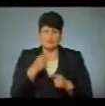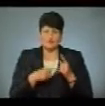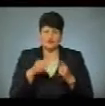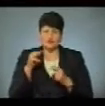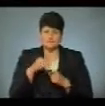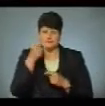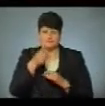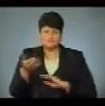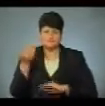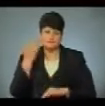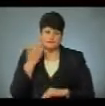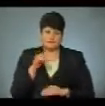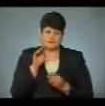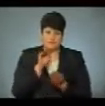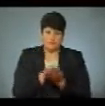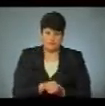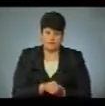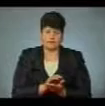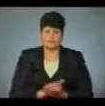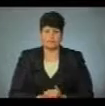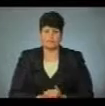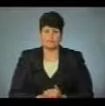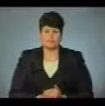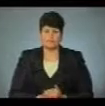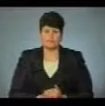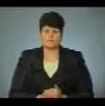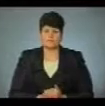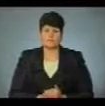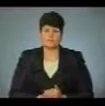років, розповідає археолог Василь Ільчишин.